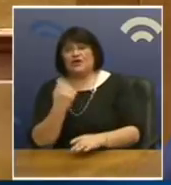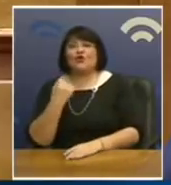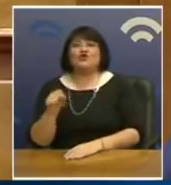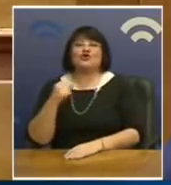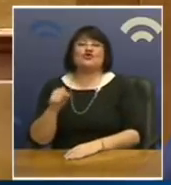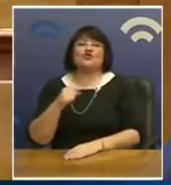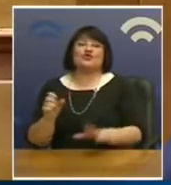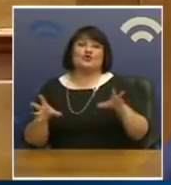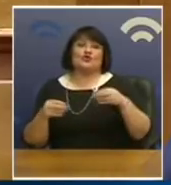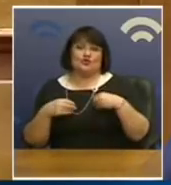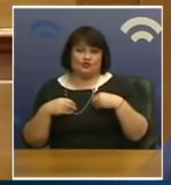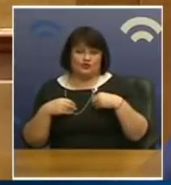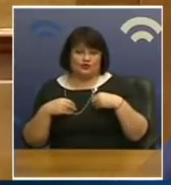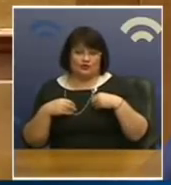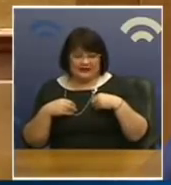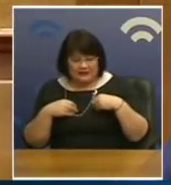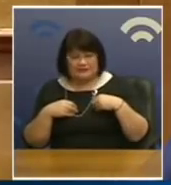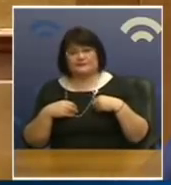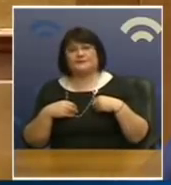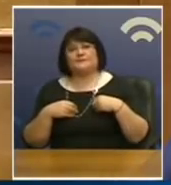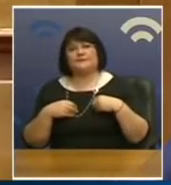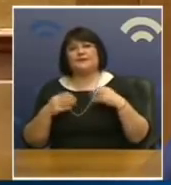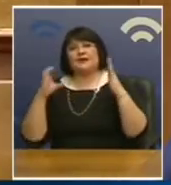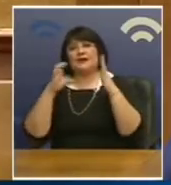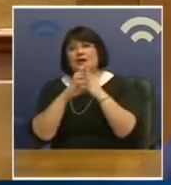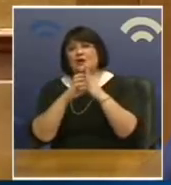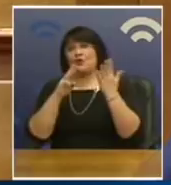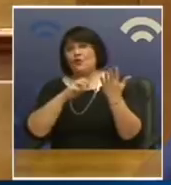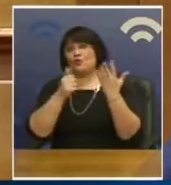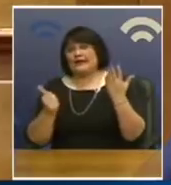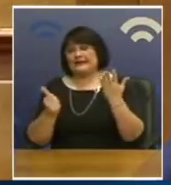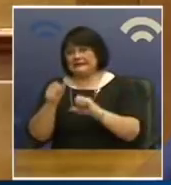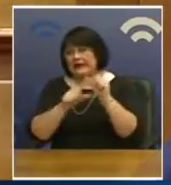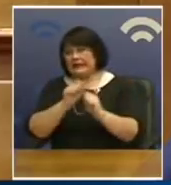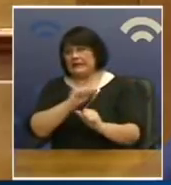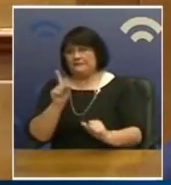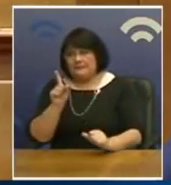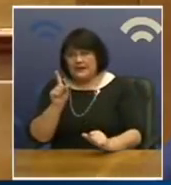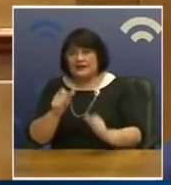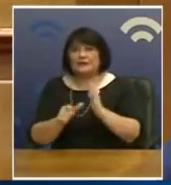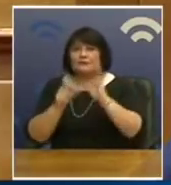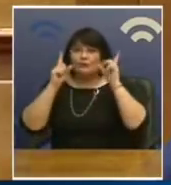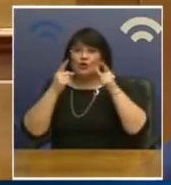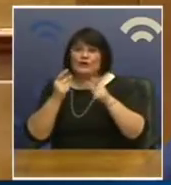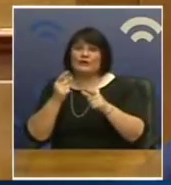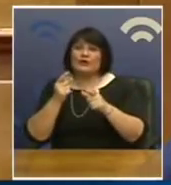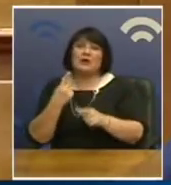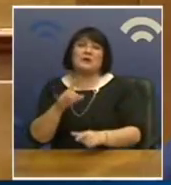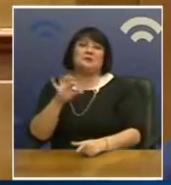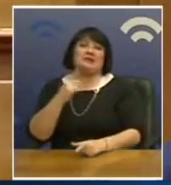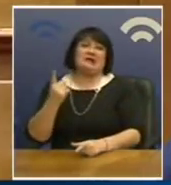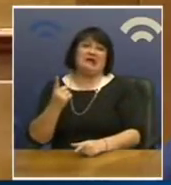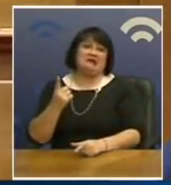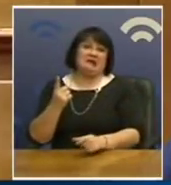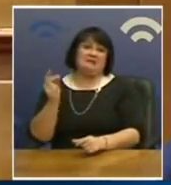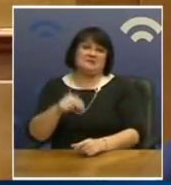της ερμηνευτικής δήλωσης του 86 και στην αδιανόητη πρόταση για πρόεδρο μειοψηφίας του 36, τότε δεν